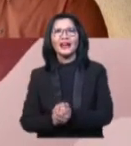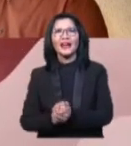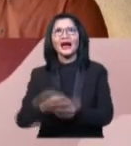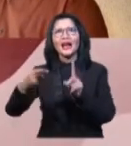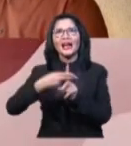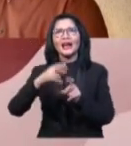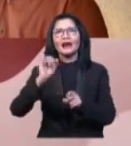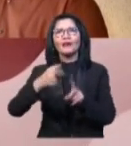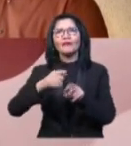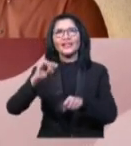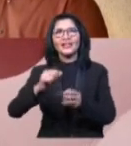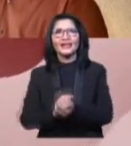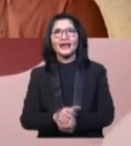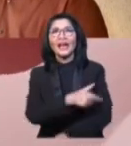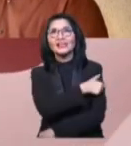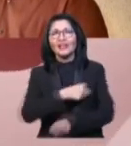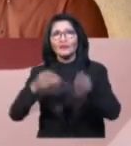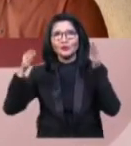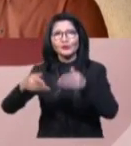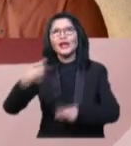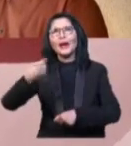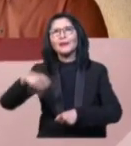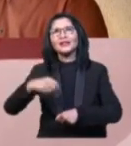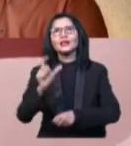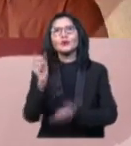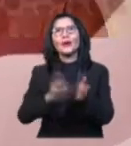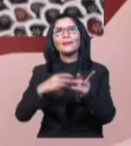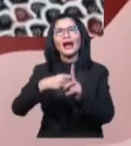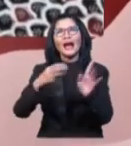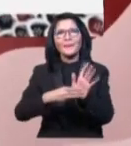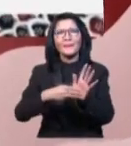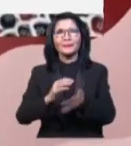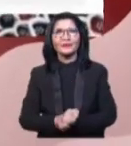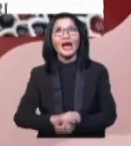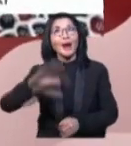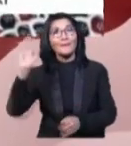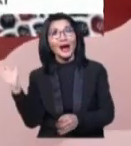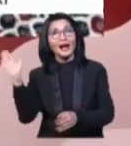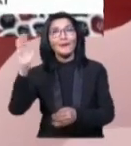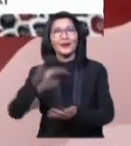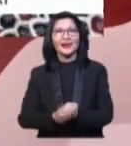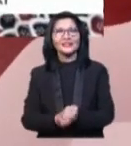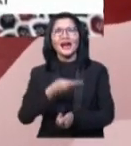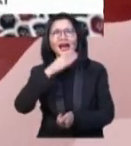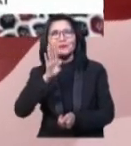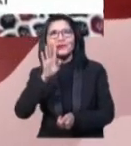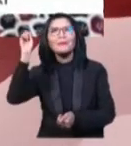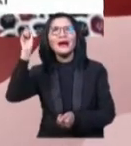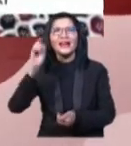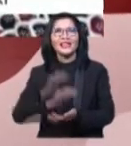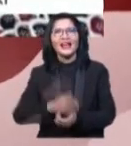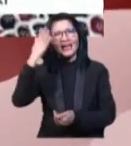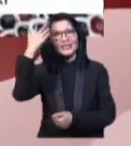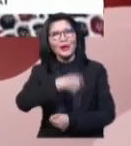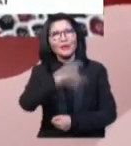Vicky Satari, selaku staf khusus Menteri Koperasi dan UKM. Halo Kang, apa kabar? Alhamdulillah, baik.